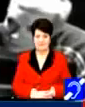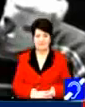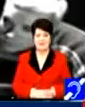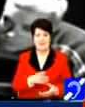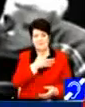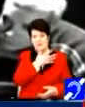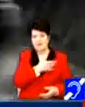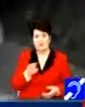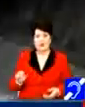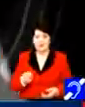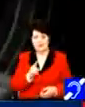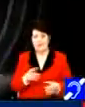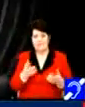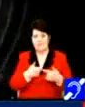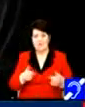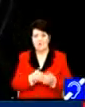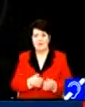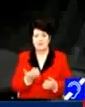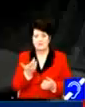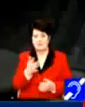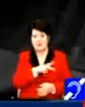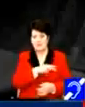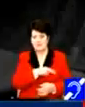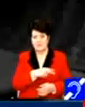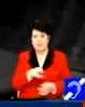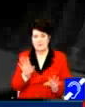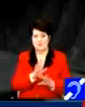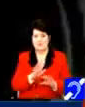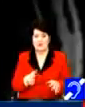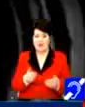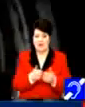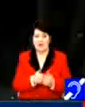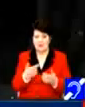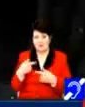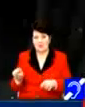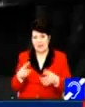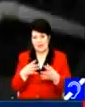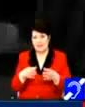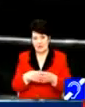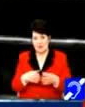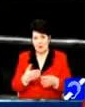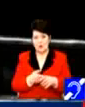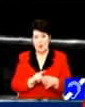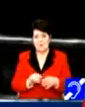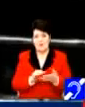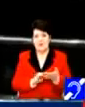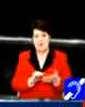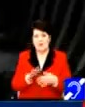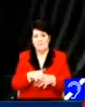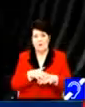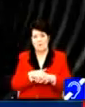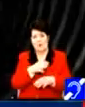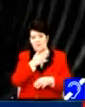Pe durata existenței sale, formația a câștigat numeroase premii muzicale. Alături de alte trupe, The Prodigy sunt pionieri ai genului Big Beat, popular